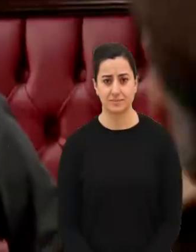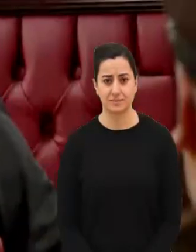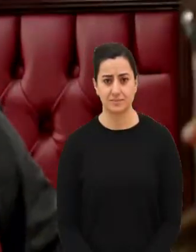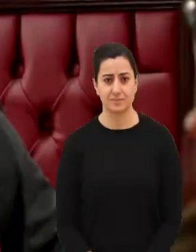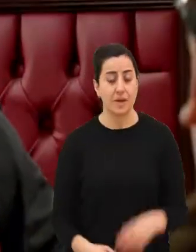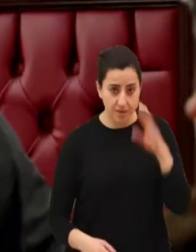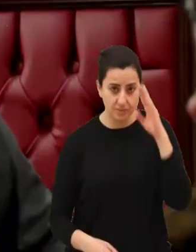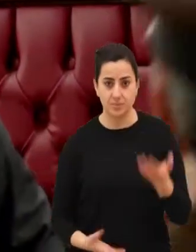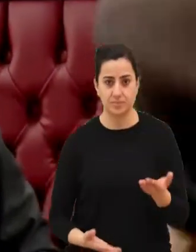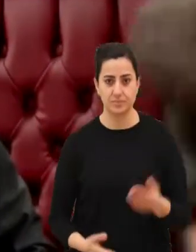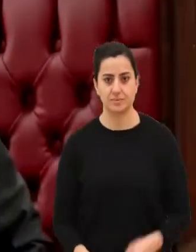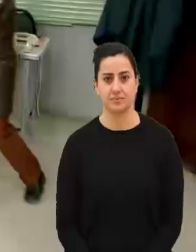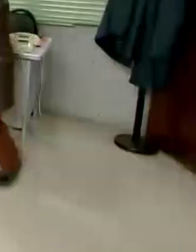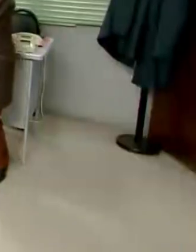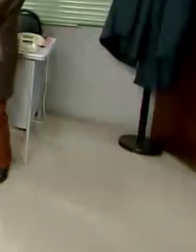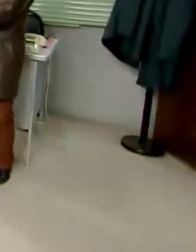Evet, başkomiserim.